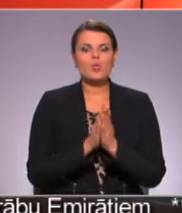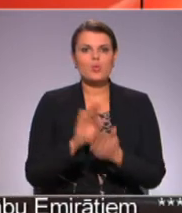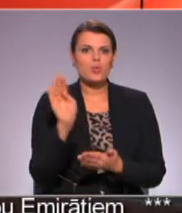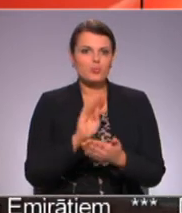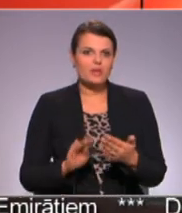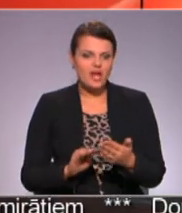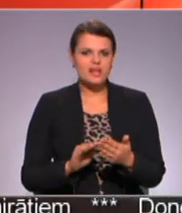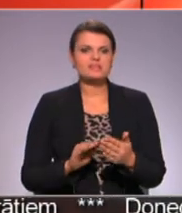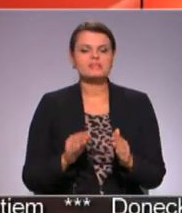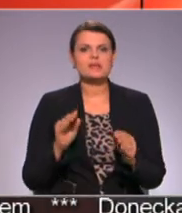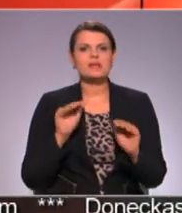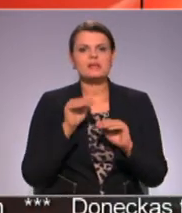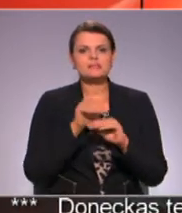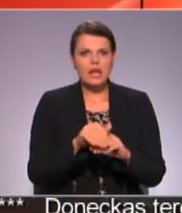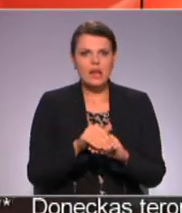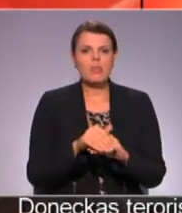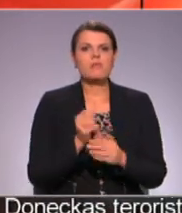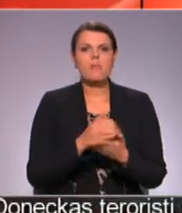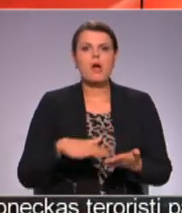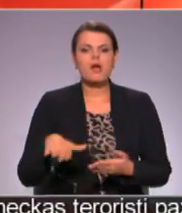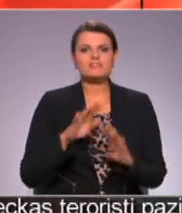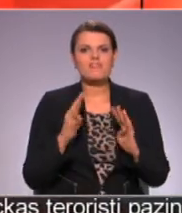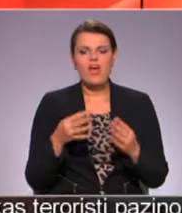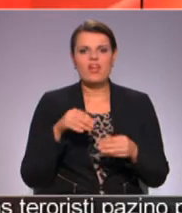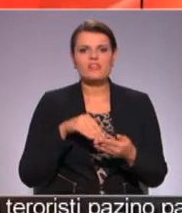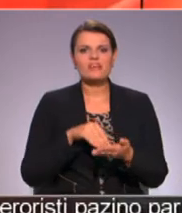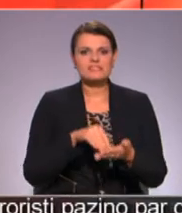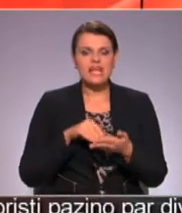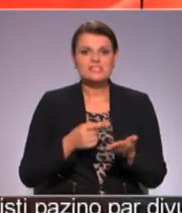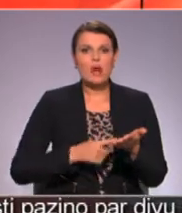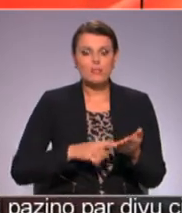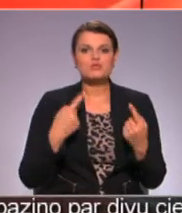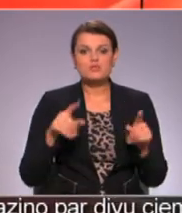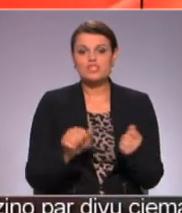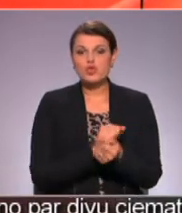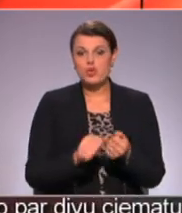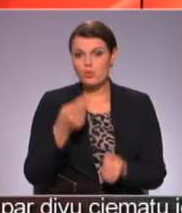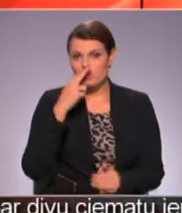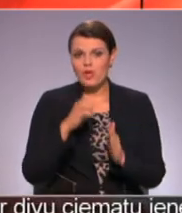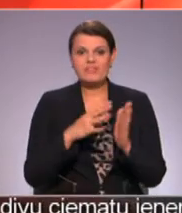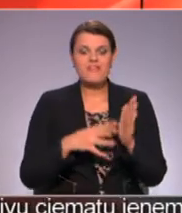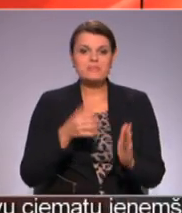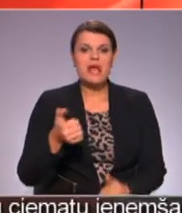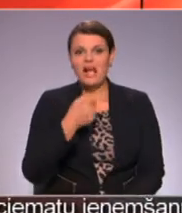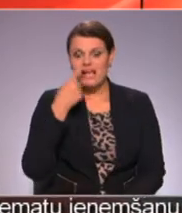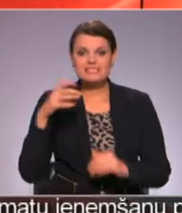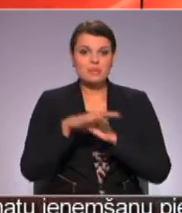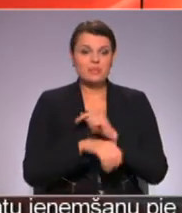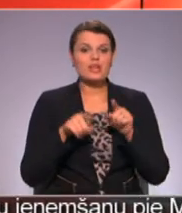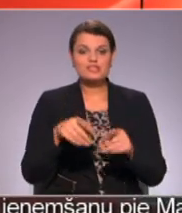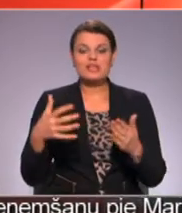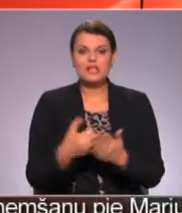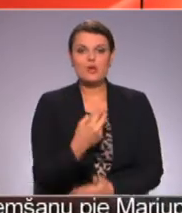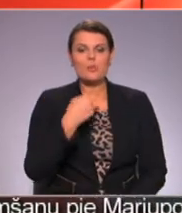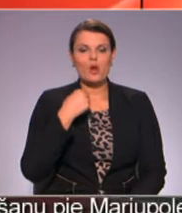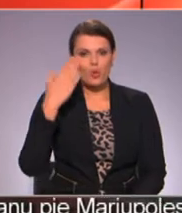Lūgumraksti, iegrāmatot pagasta valdes saraksti, pases un vēl dažādi citi dokumenti pat no 19. Gadsimta beigām. Šāds atradums